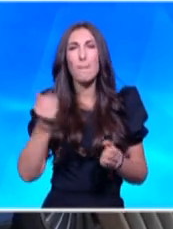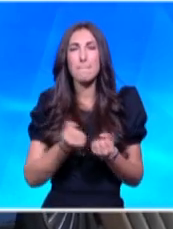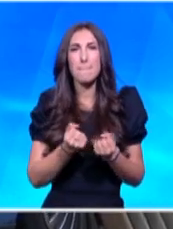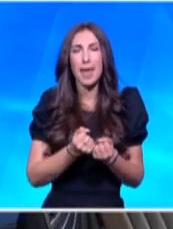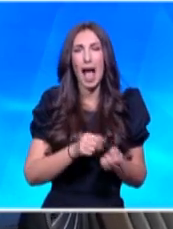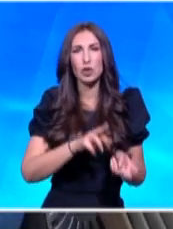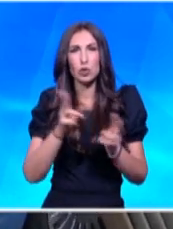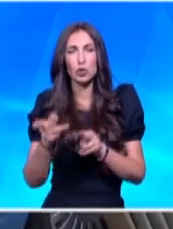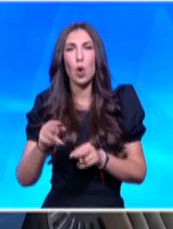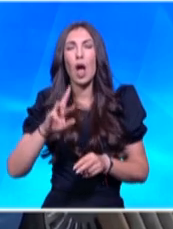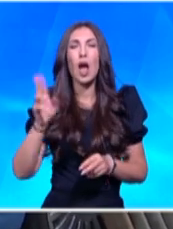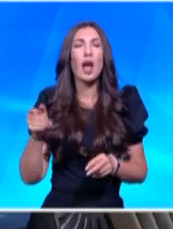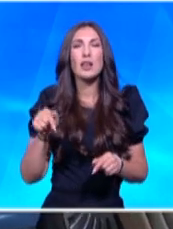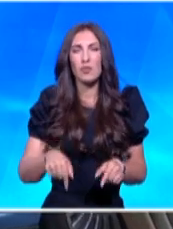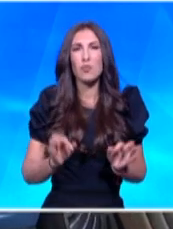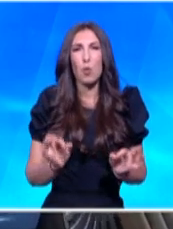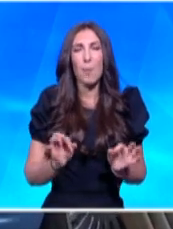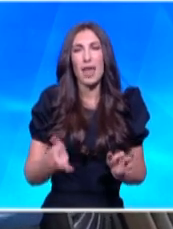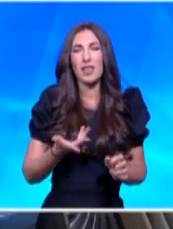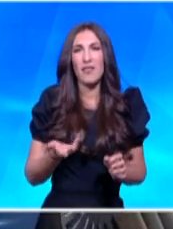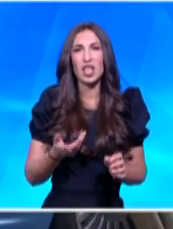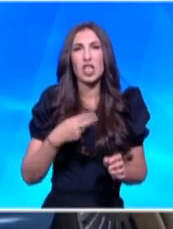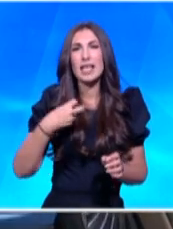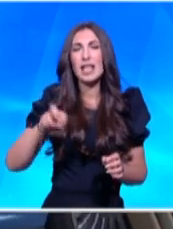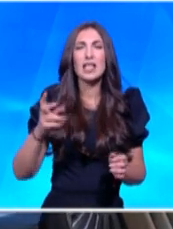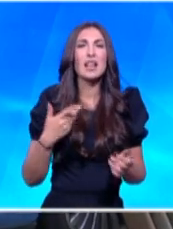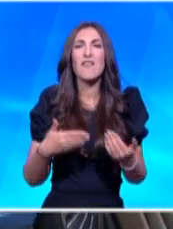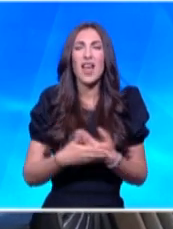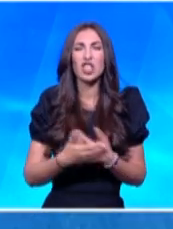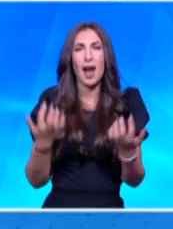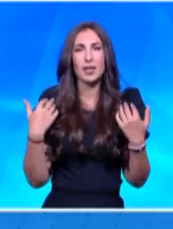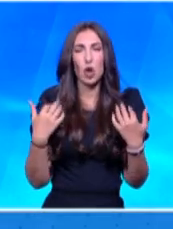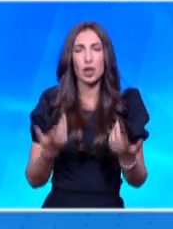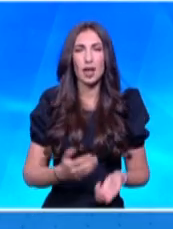ден си бяха по хотелите, сега вече излязоха на вечерна разходка.